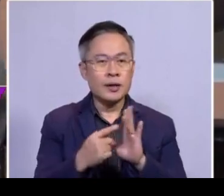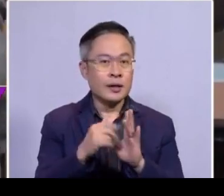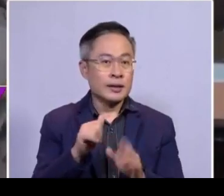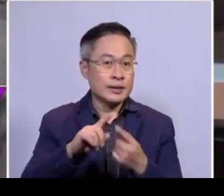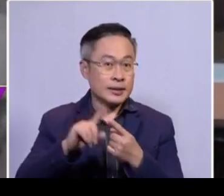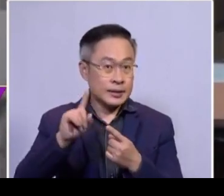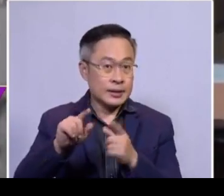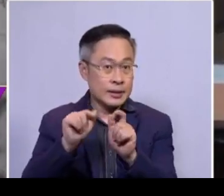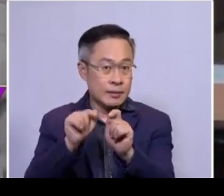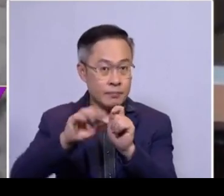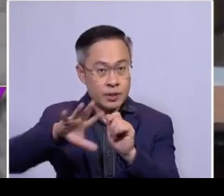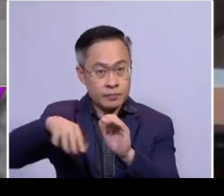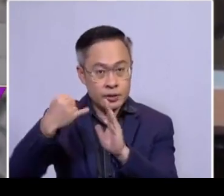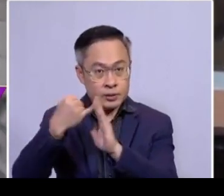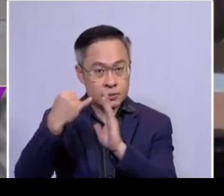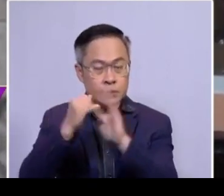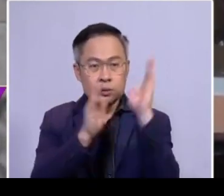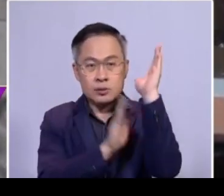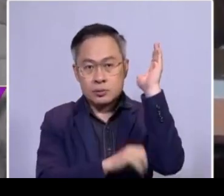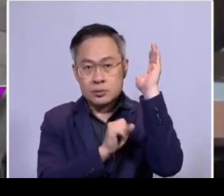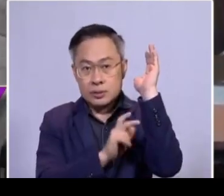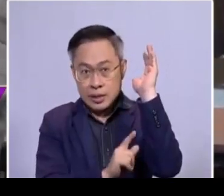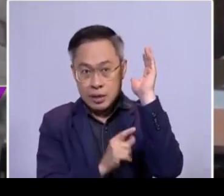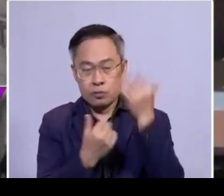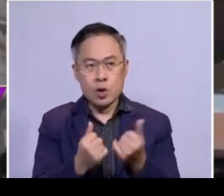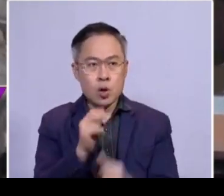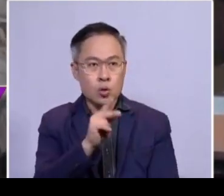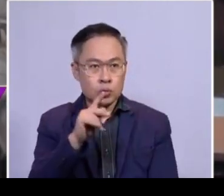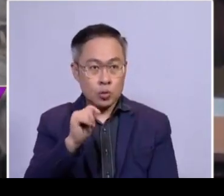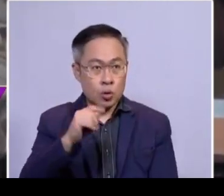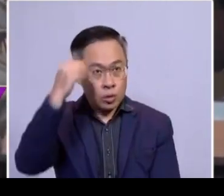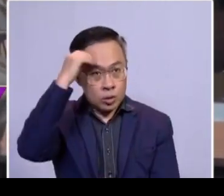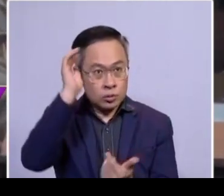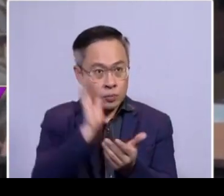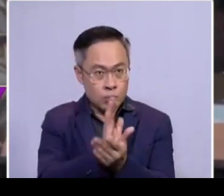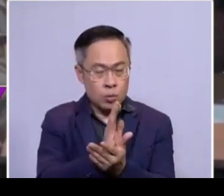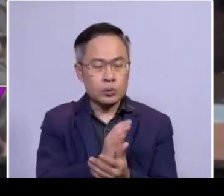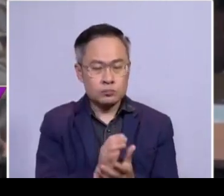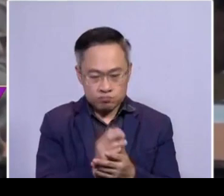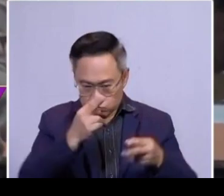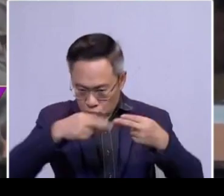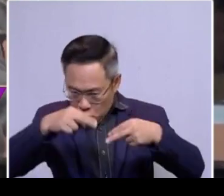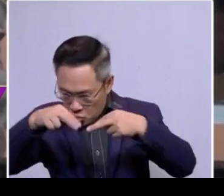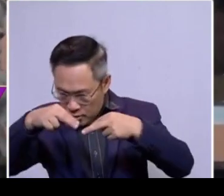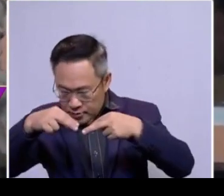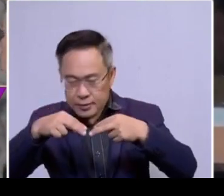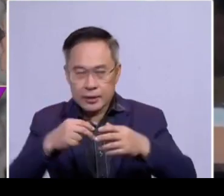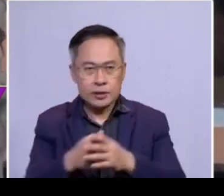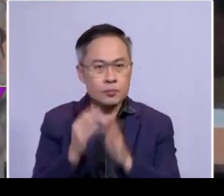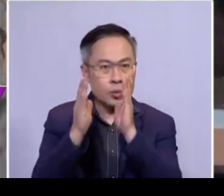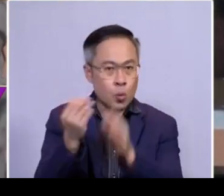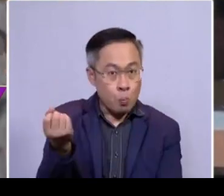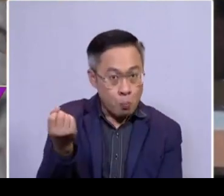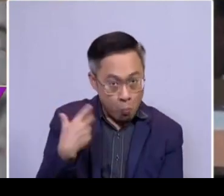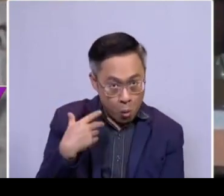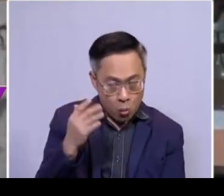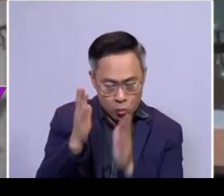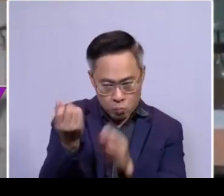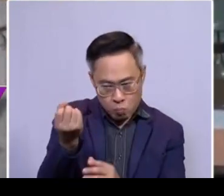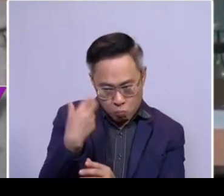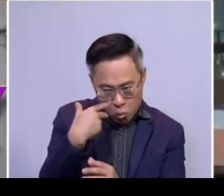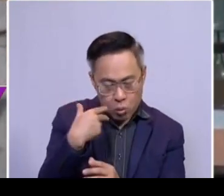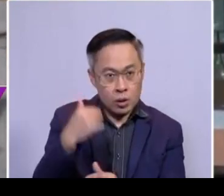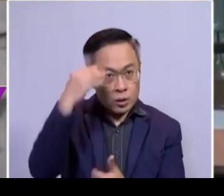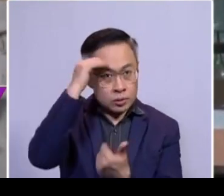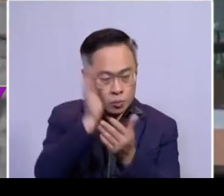ตัวเมืองสงขลาทำให้ตอนนี้ชุดเคลื่อนที่เร็วกกตก็ร่วมกับตำรวจภูธรสงขลาเข้าไปตรวจสอบตามที่มีเบาะแสแจ้ง